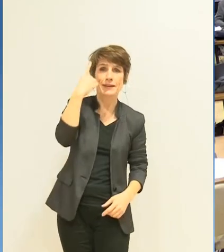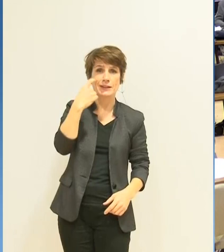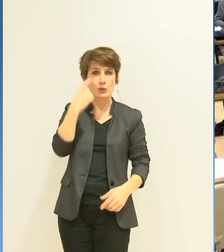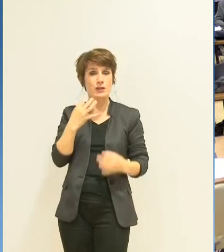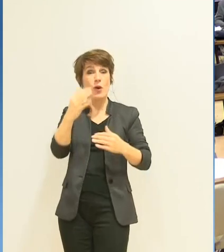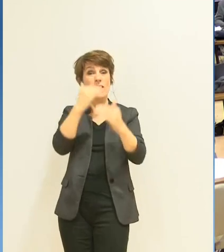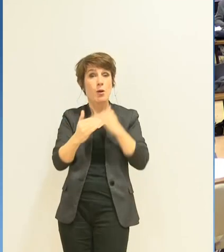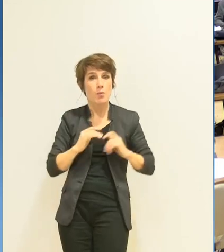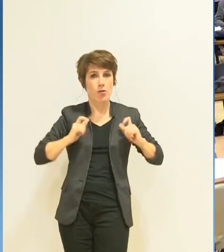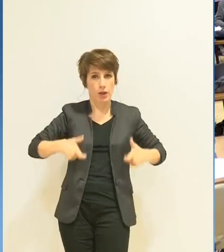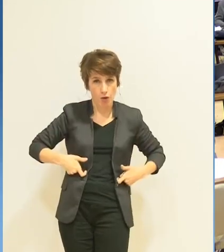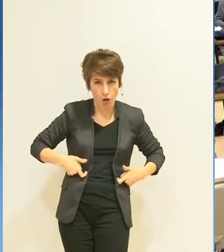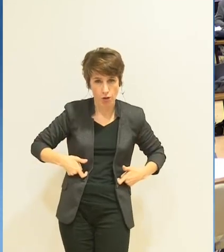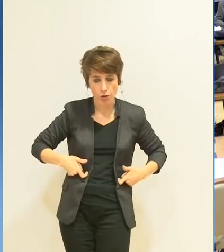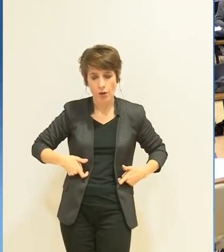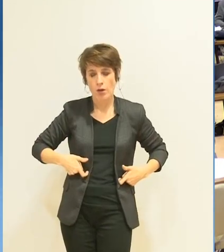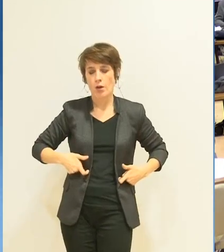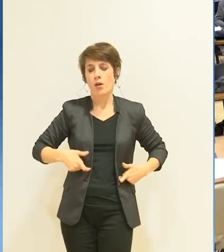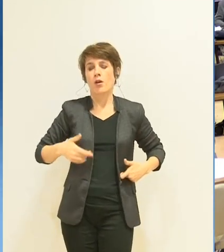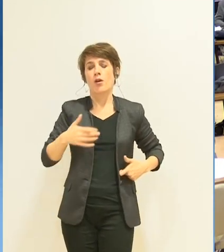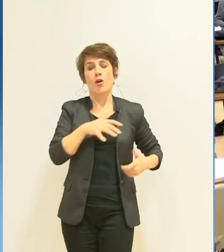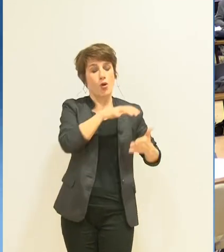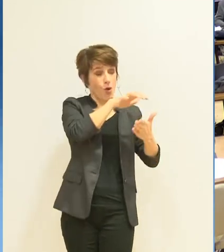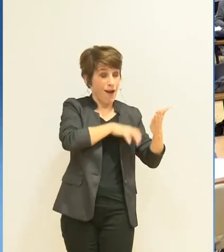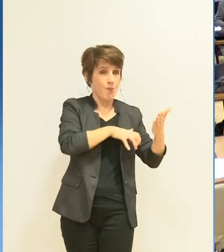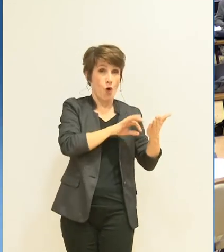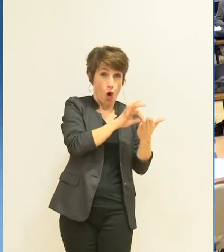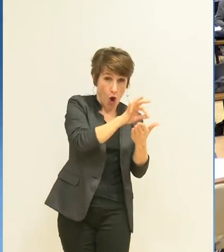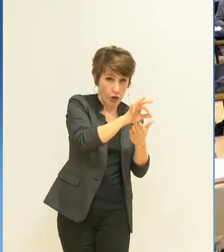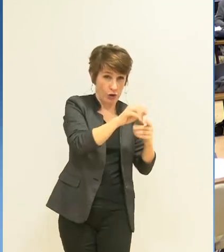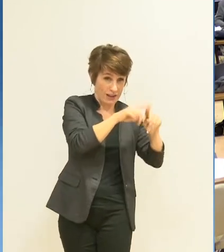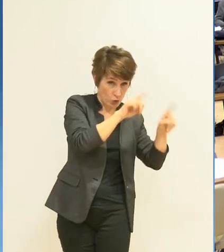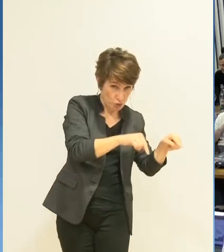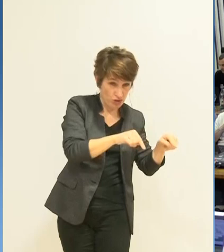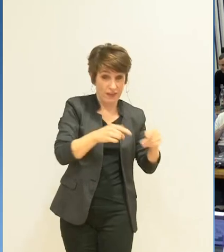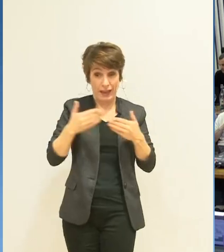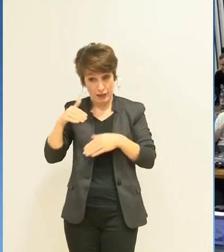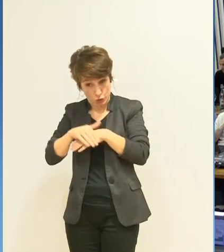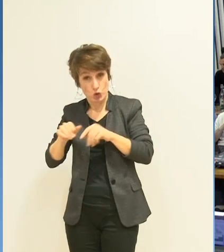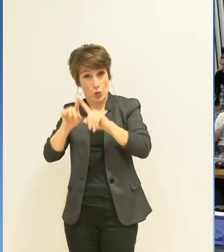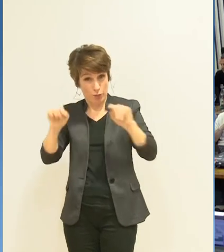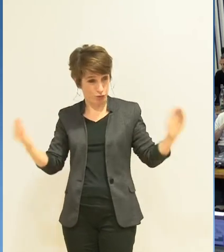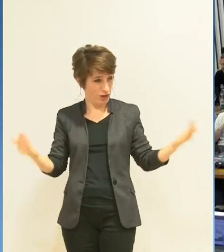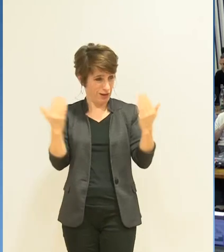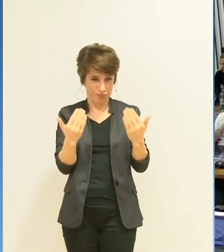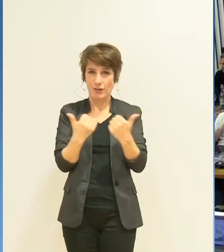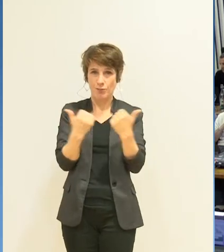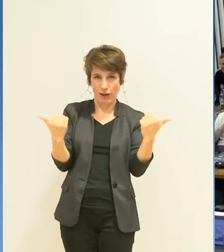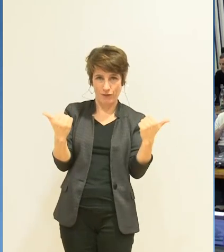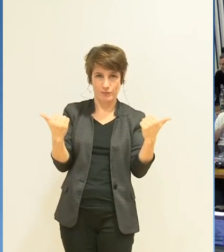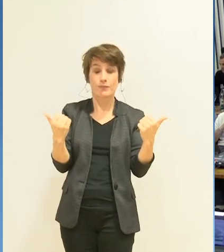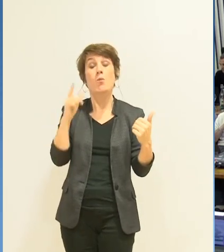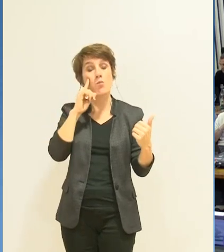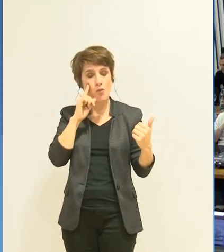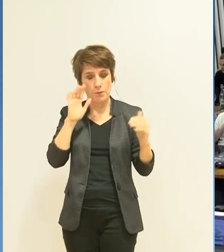différence entre le rapport d'orientation budgétaire et le budget qui est présenté la différence